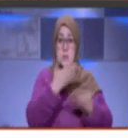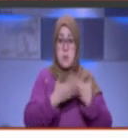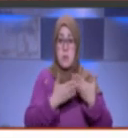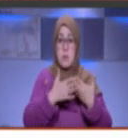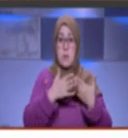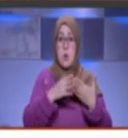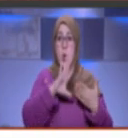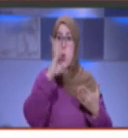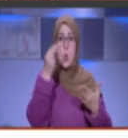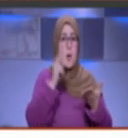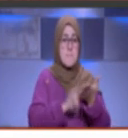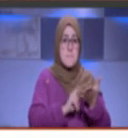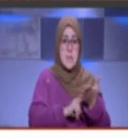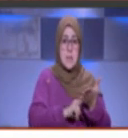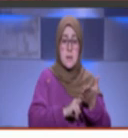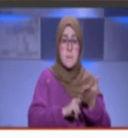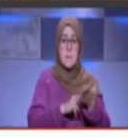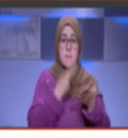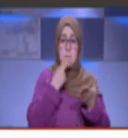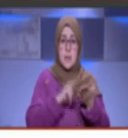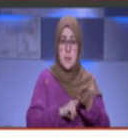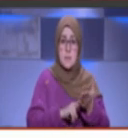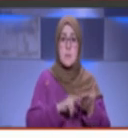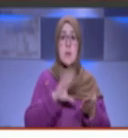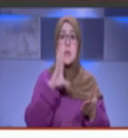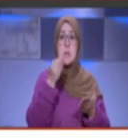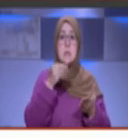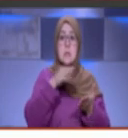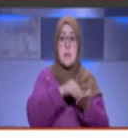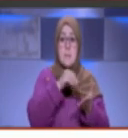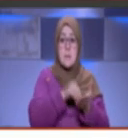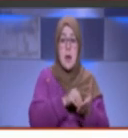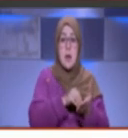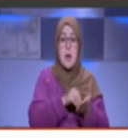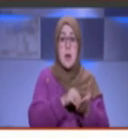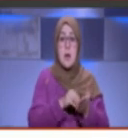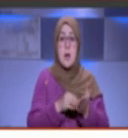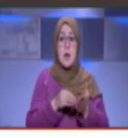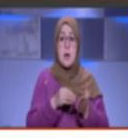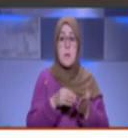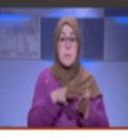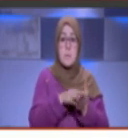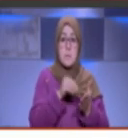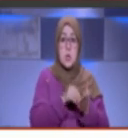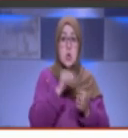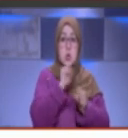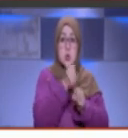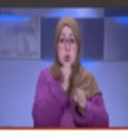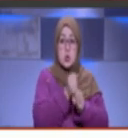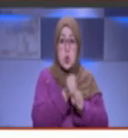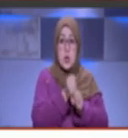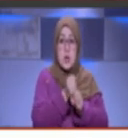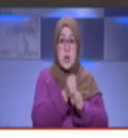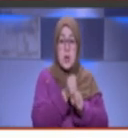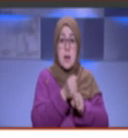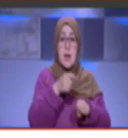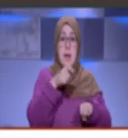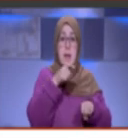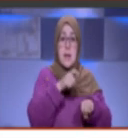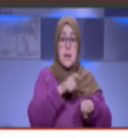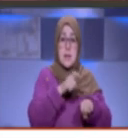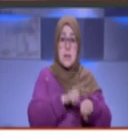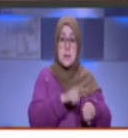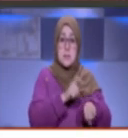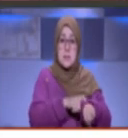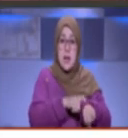50% من الفروع 2000 فرع على مستوى الجمهورية للساعة 3. تواصل مكاتب البريد خلال الفترة الحالية تقديم عدد من الخدمات